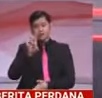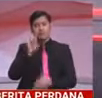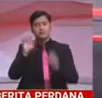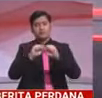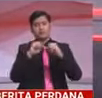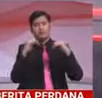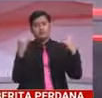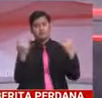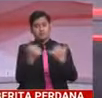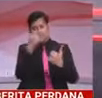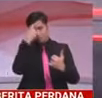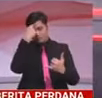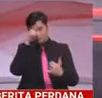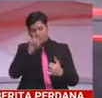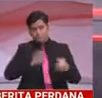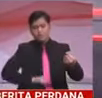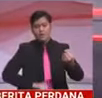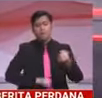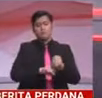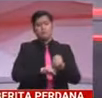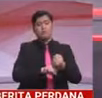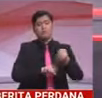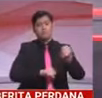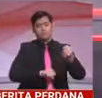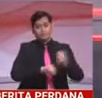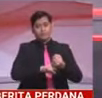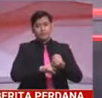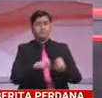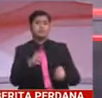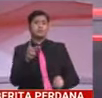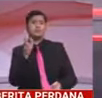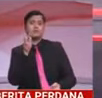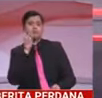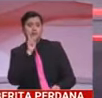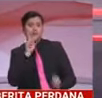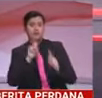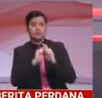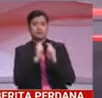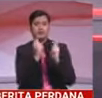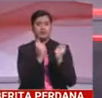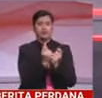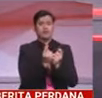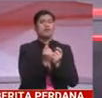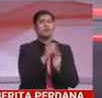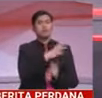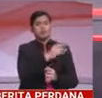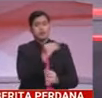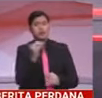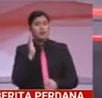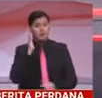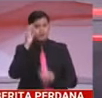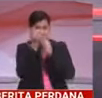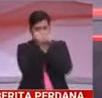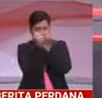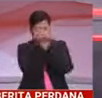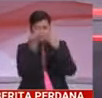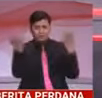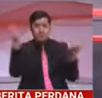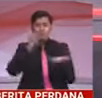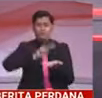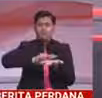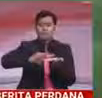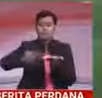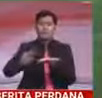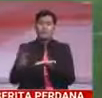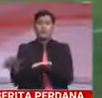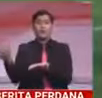Darul aman FC bagaimanapun namun Syariah berkenaan hanya akan diumumkan dalam tempoh kira-kira dua minggu lagi